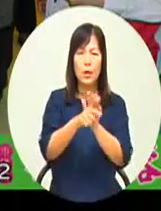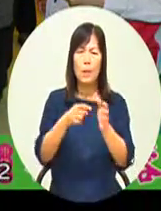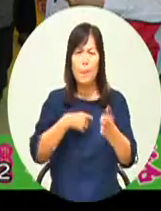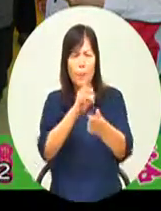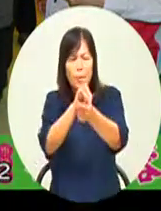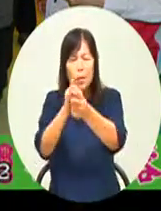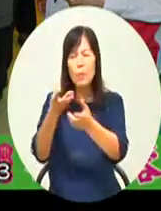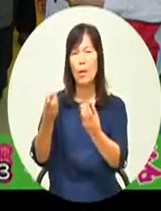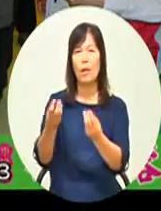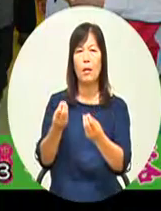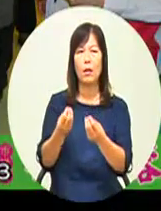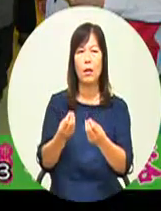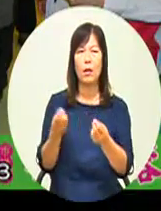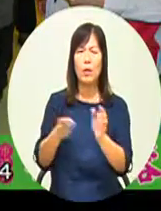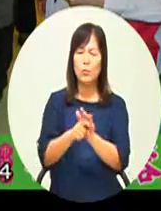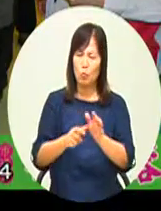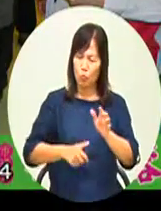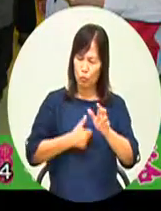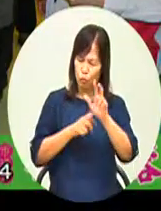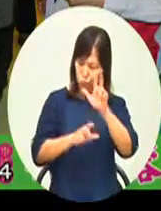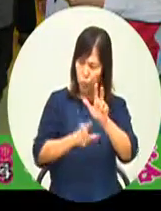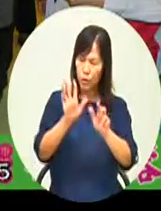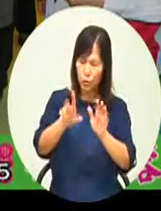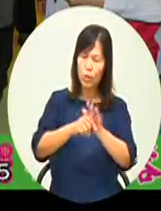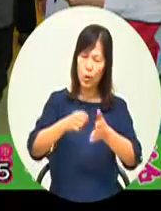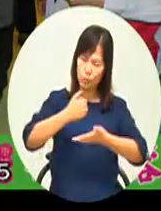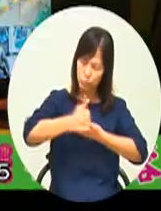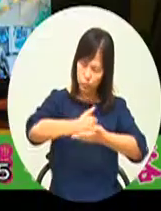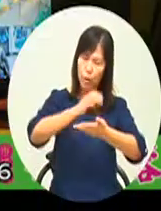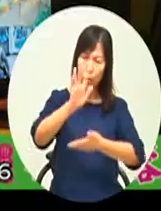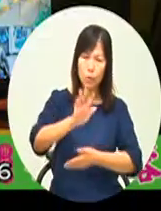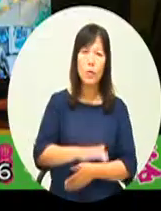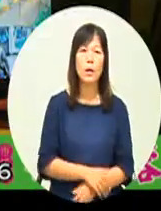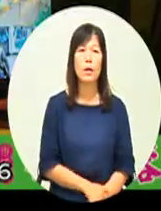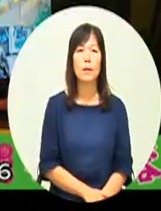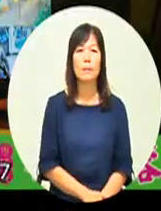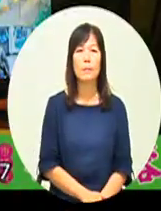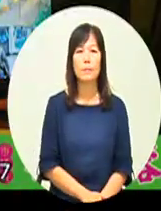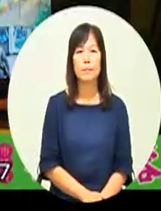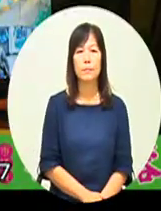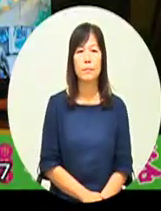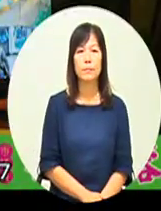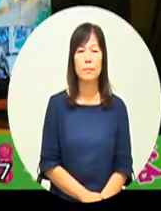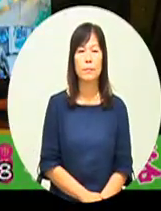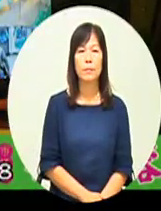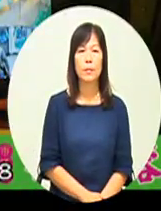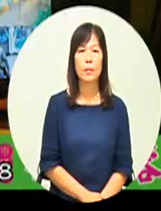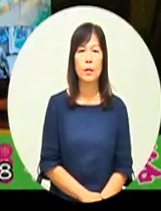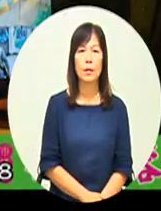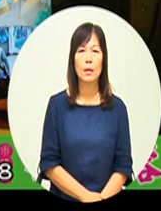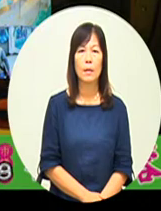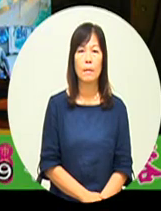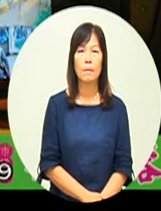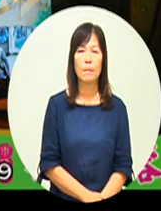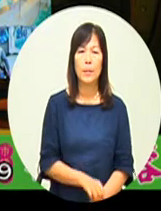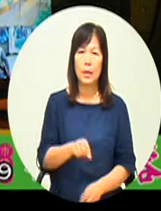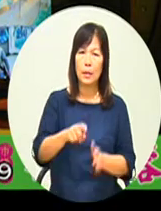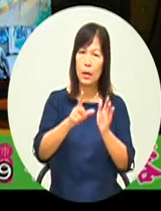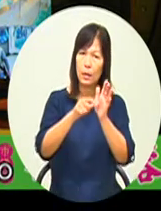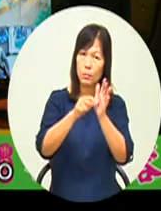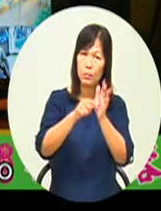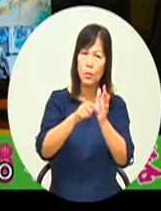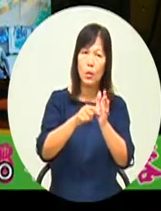人呢，伊嘛做生意嘛邀请我去呢。好，那他在当时他就